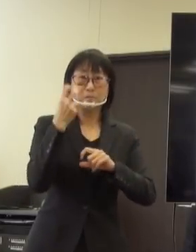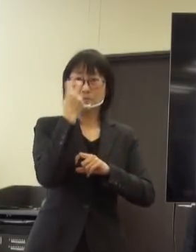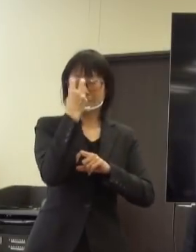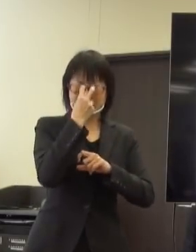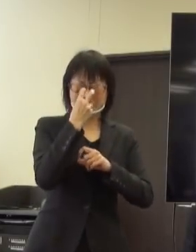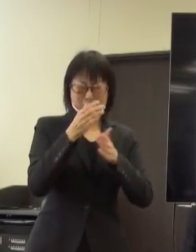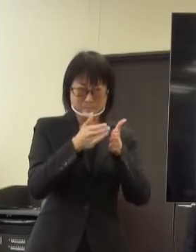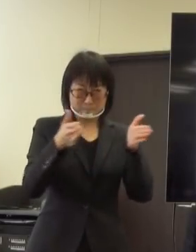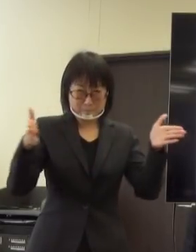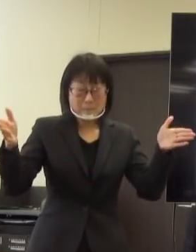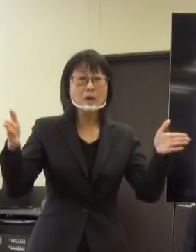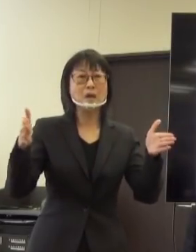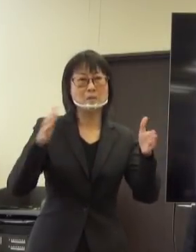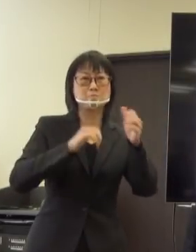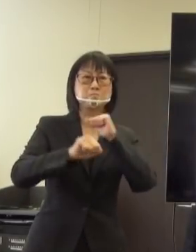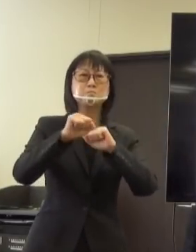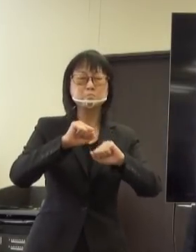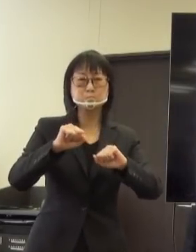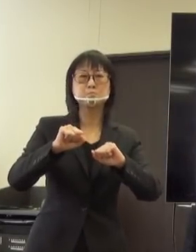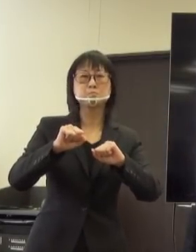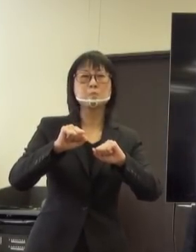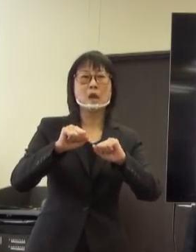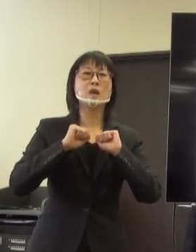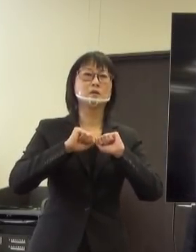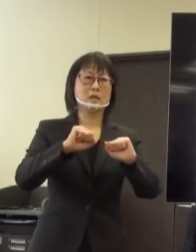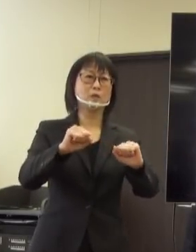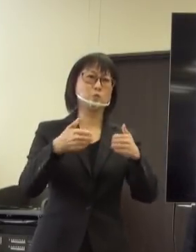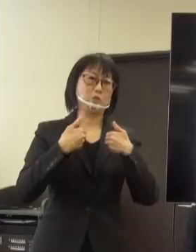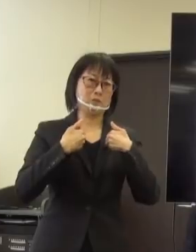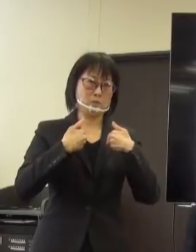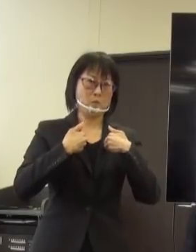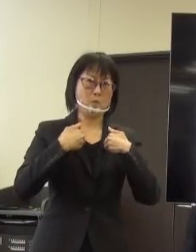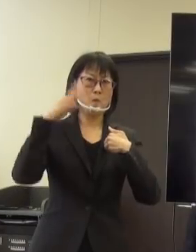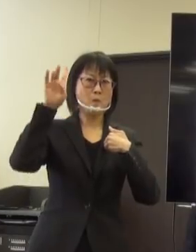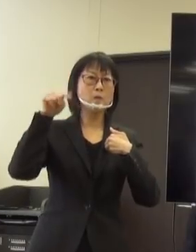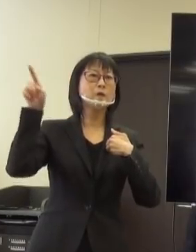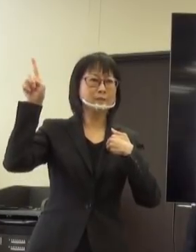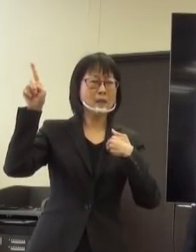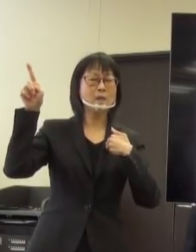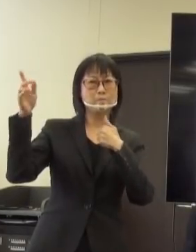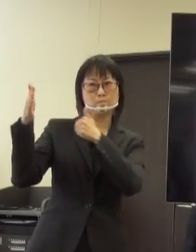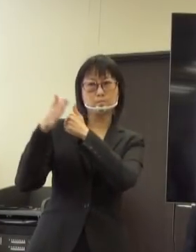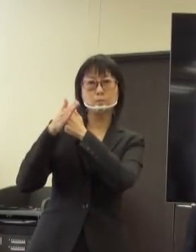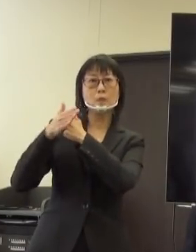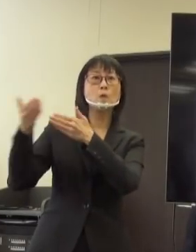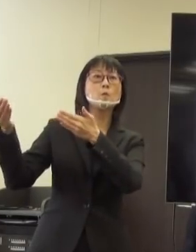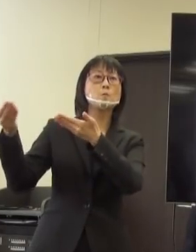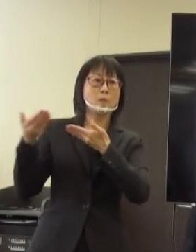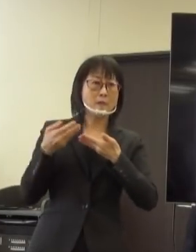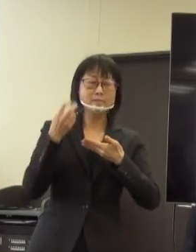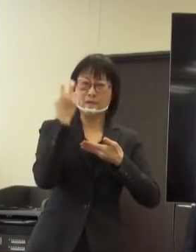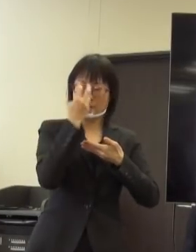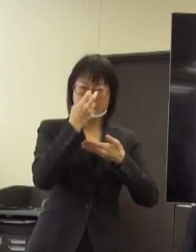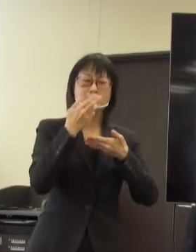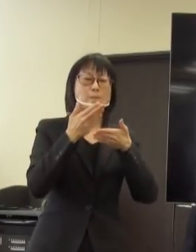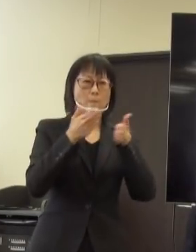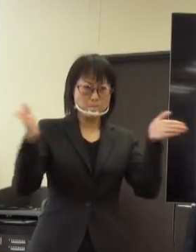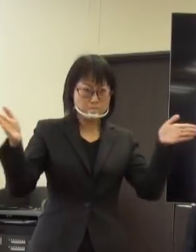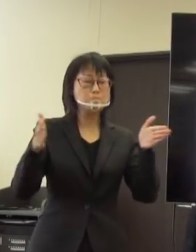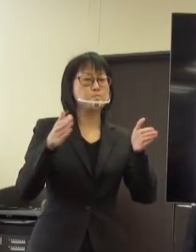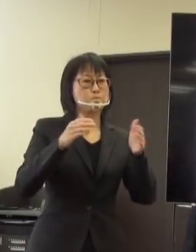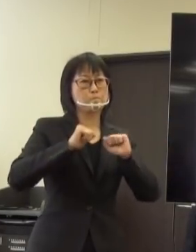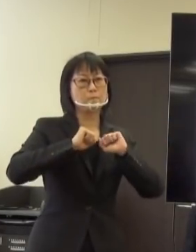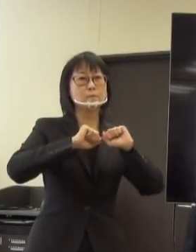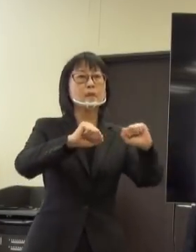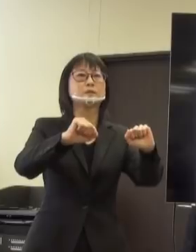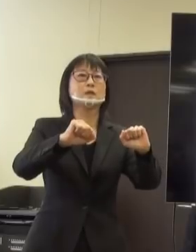との、検査支援などの連携を図ってまいりたいというふうに思います。まあ、その他もろもろ県とは